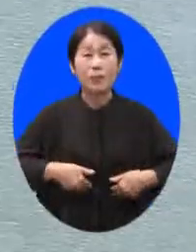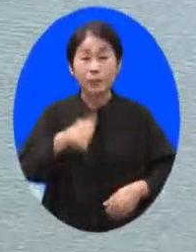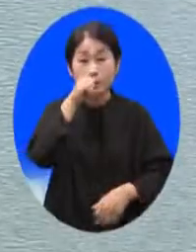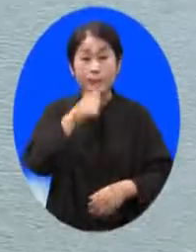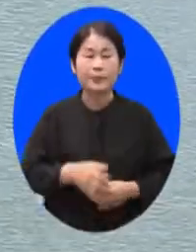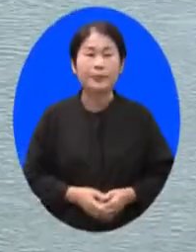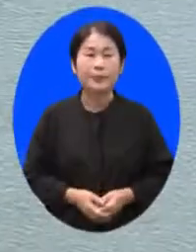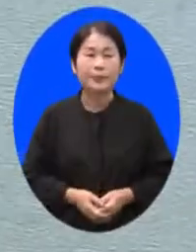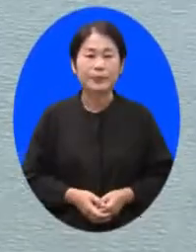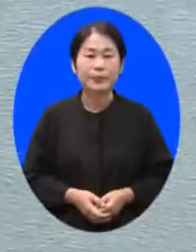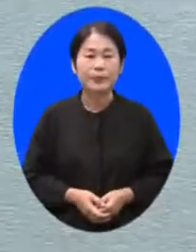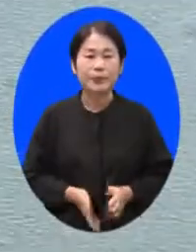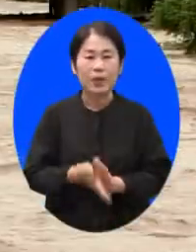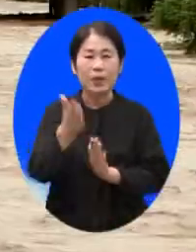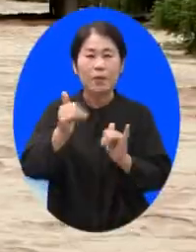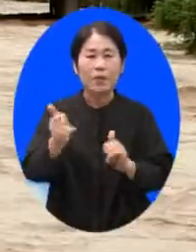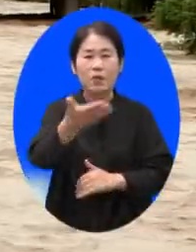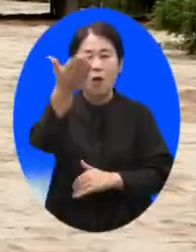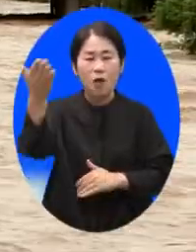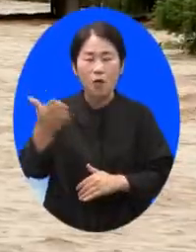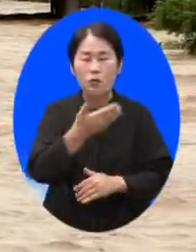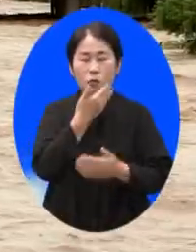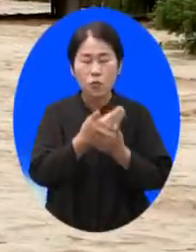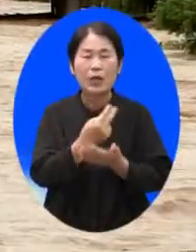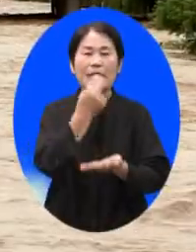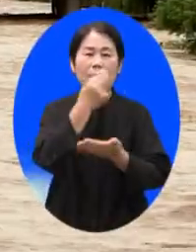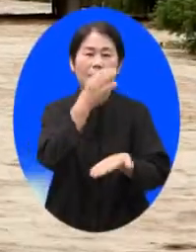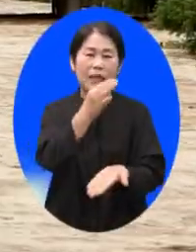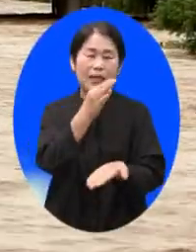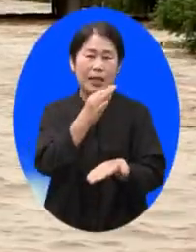상태로 운행해야 합니다. 시민 여러분의